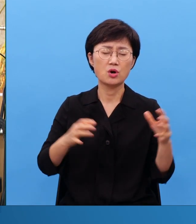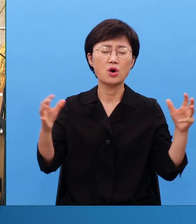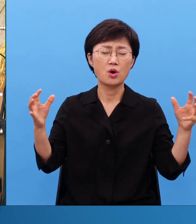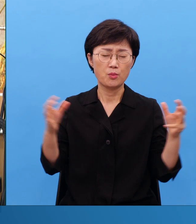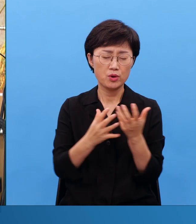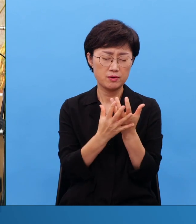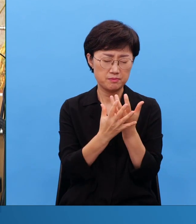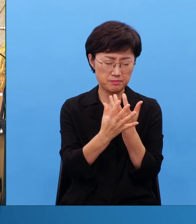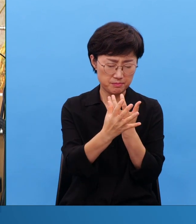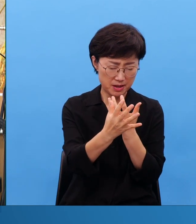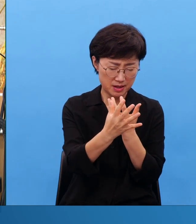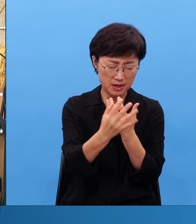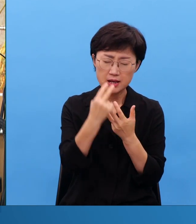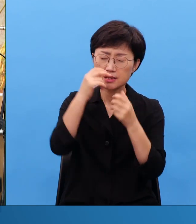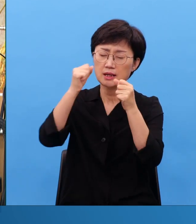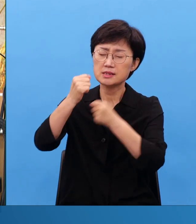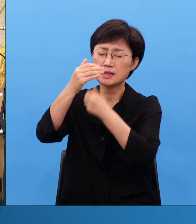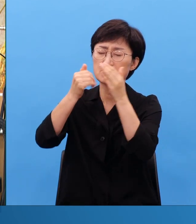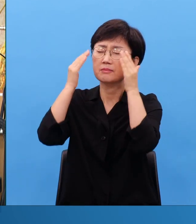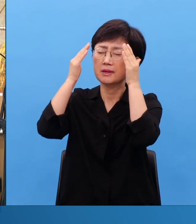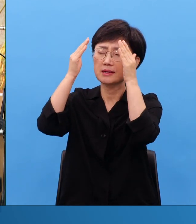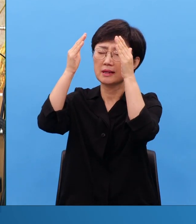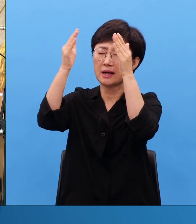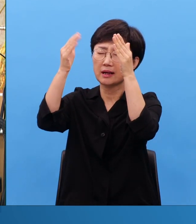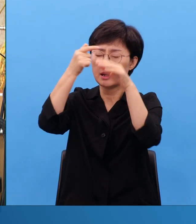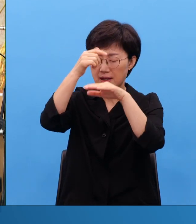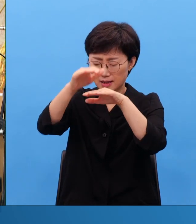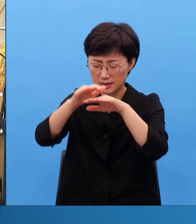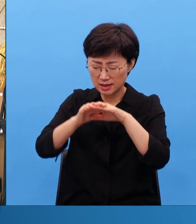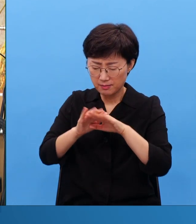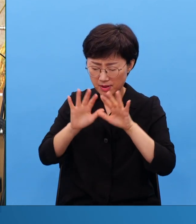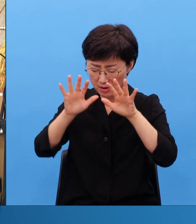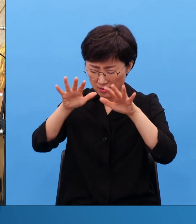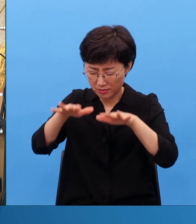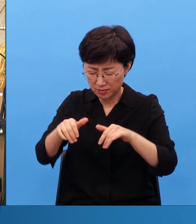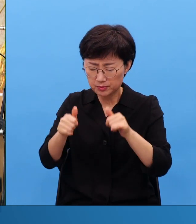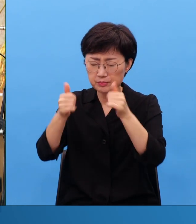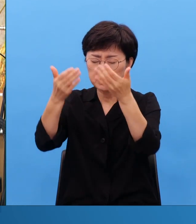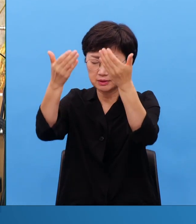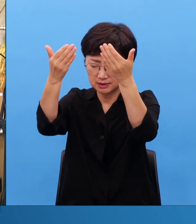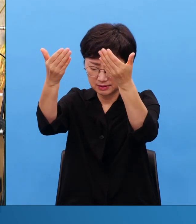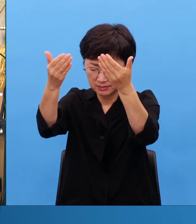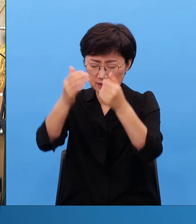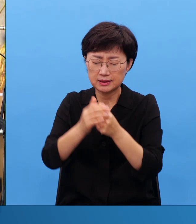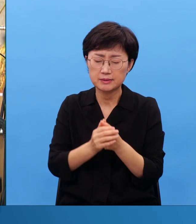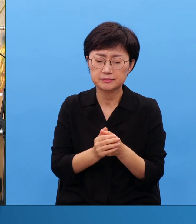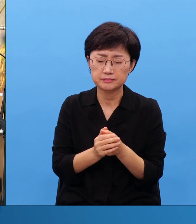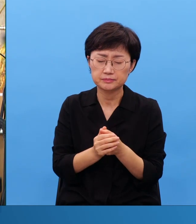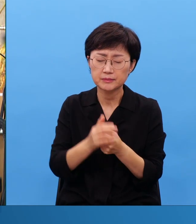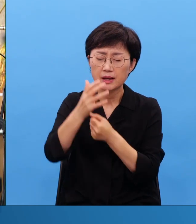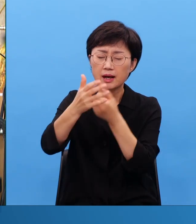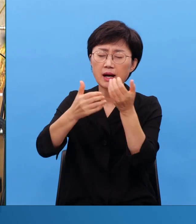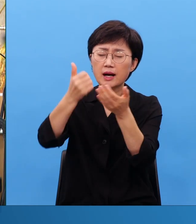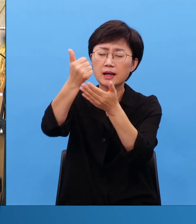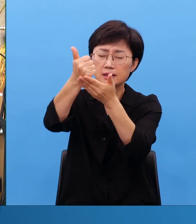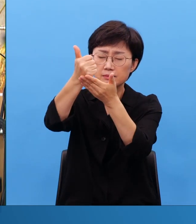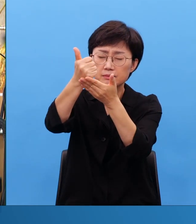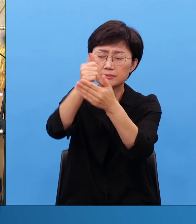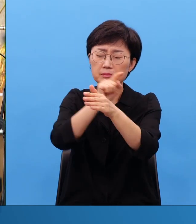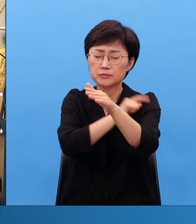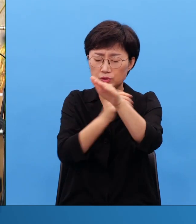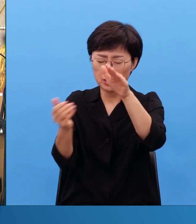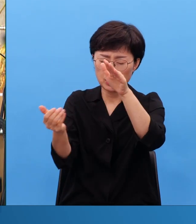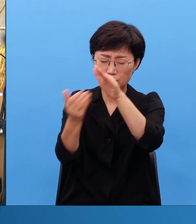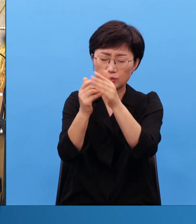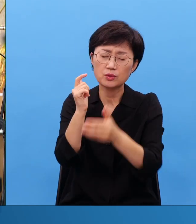하나님께 예배드립니다. People who have received salvation have gathered to give this worship to you. 하나님이 최고 영광 받으시는